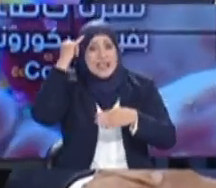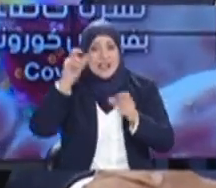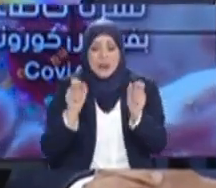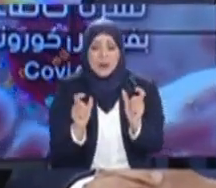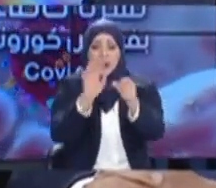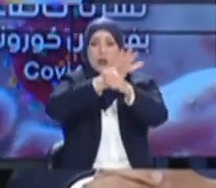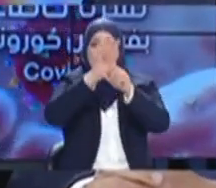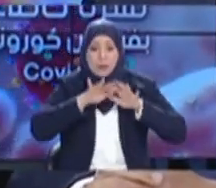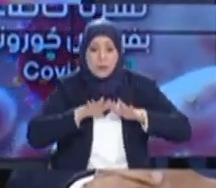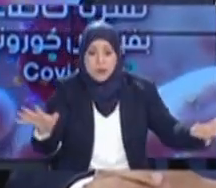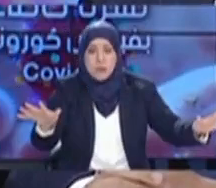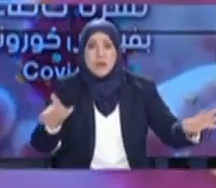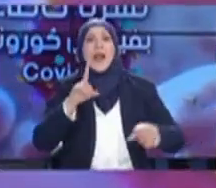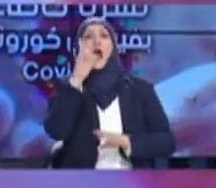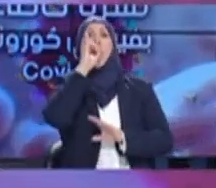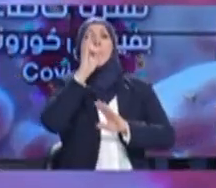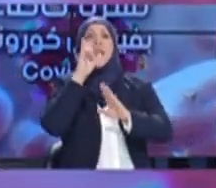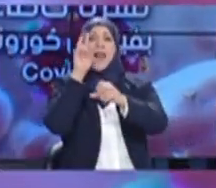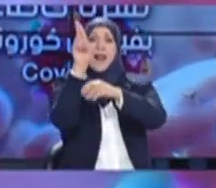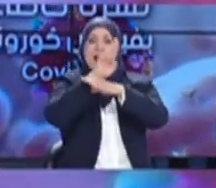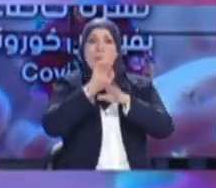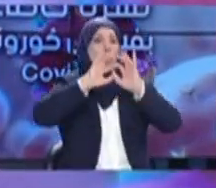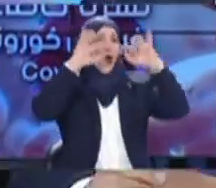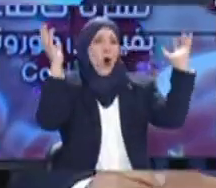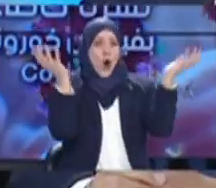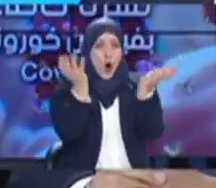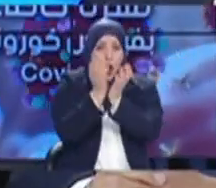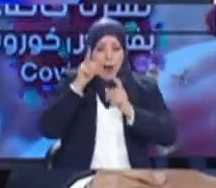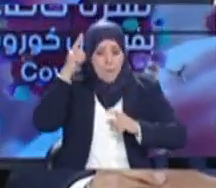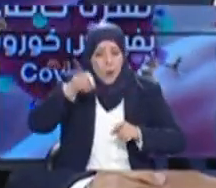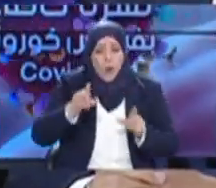مش يولي سبيطار الكل. ثمانيه عند الانعاش انتم قداه؟ احنا